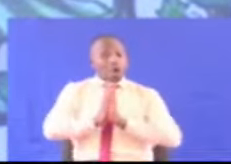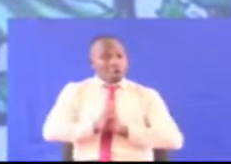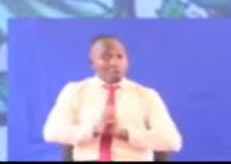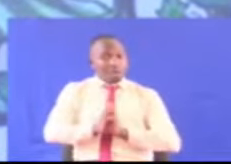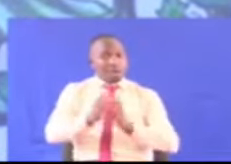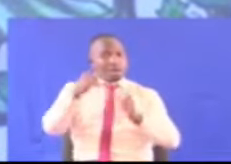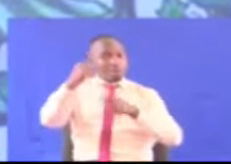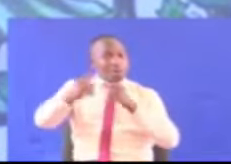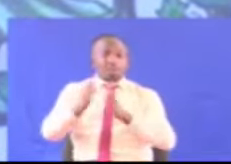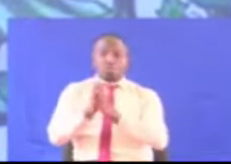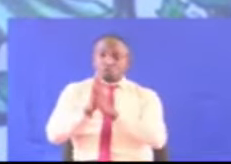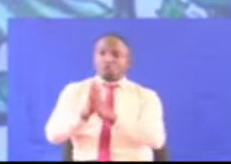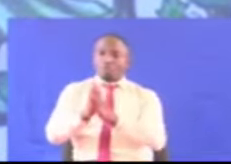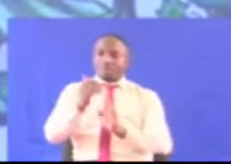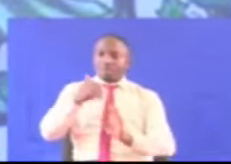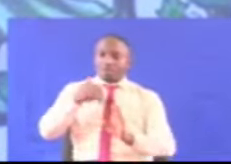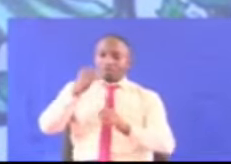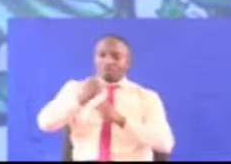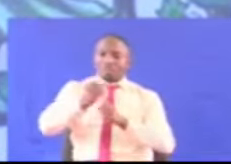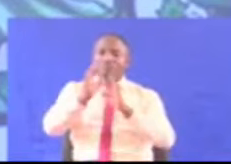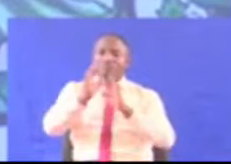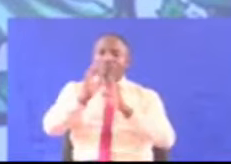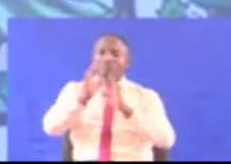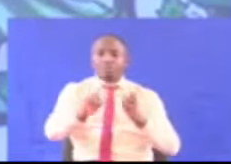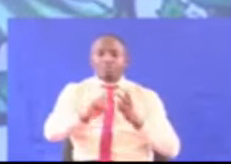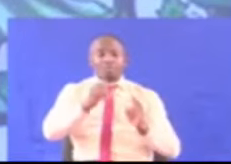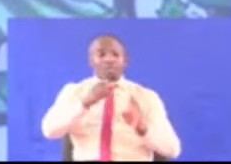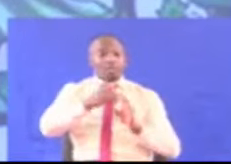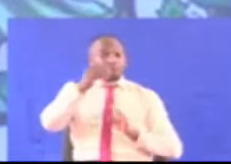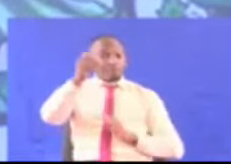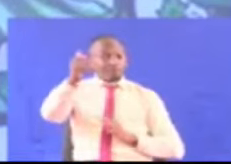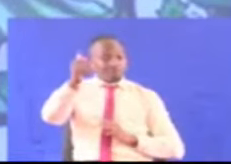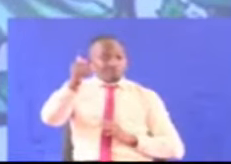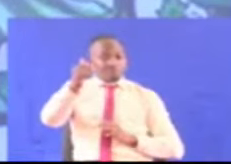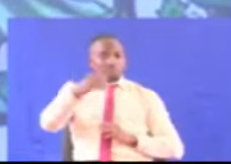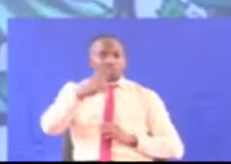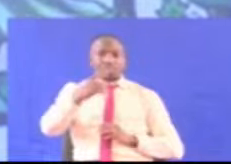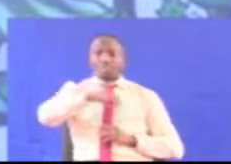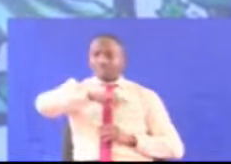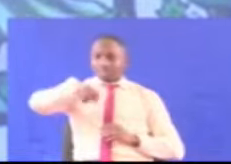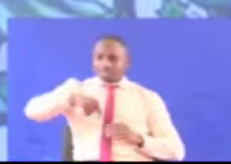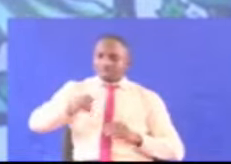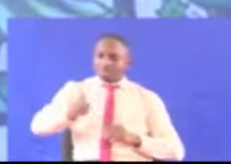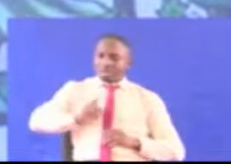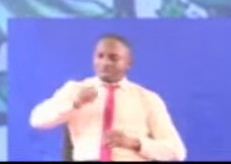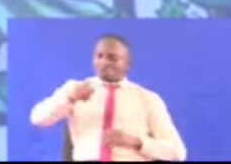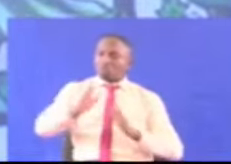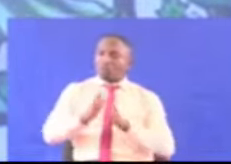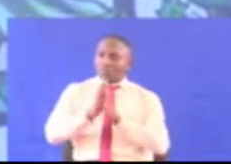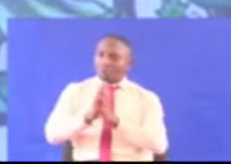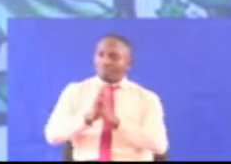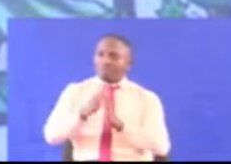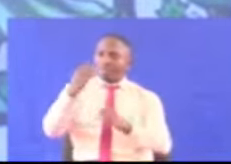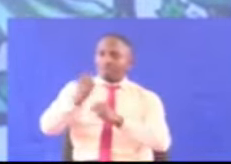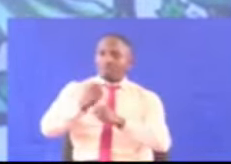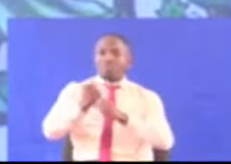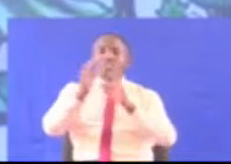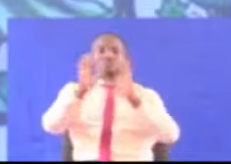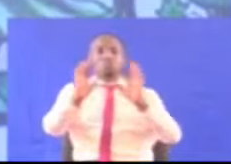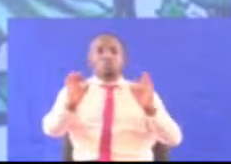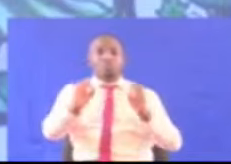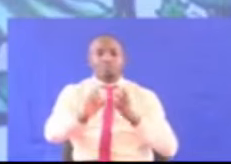muendelee kuniombea ili nifanye vizuri. Ili na ninyi muweze kusema tulimuombea binti huyu amefanya